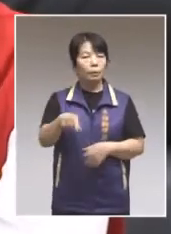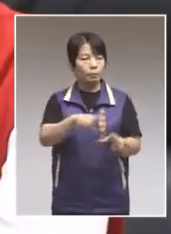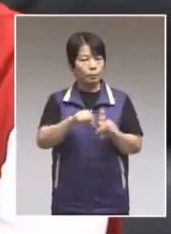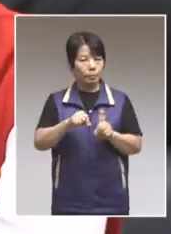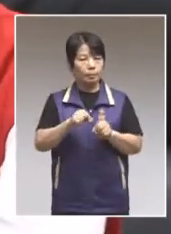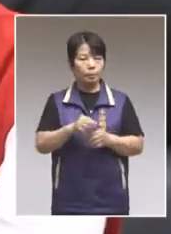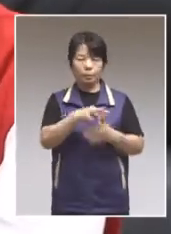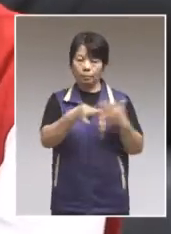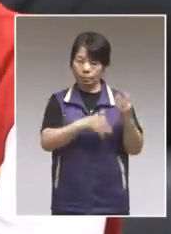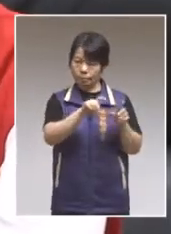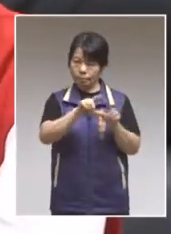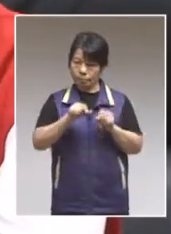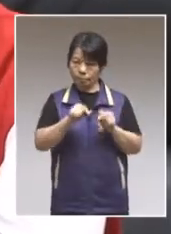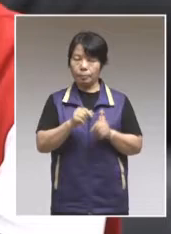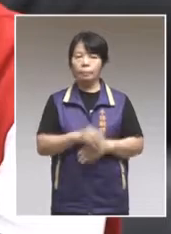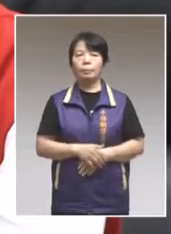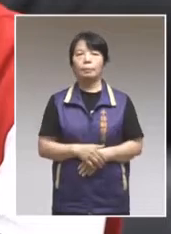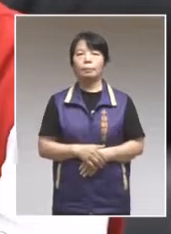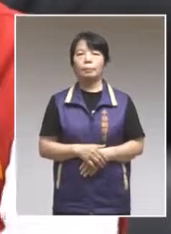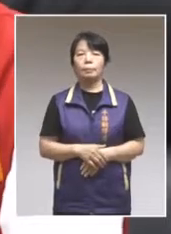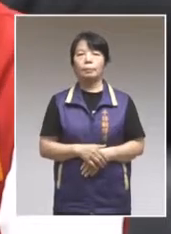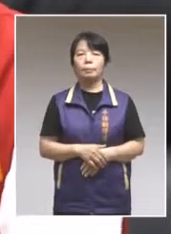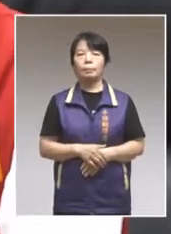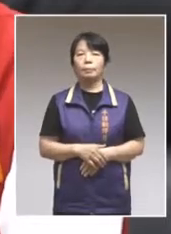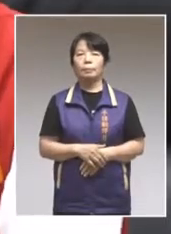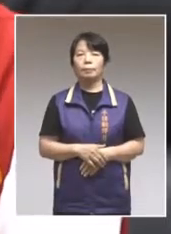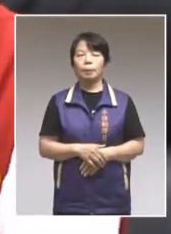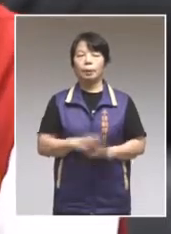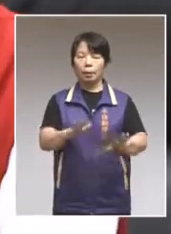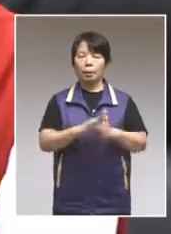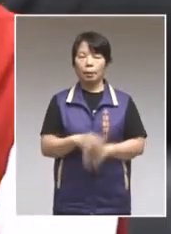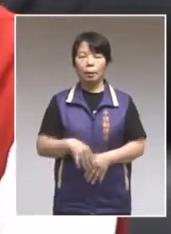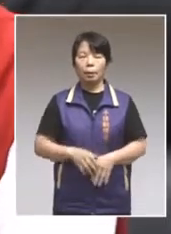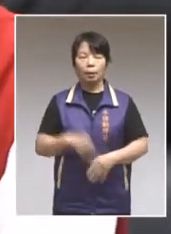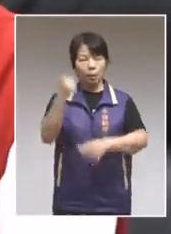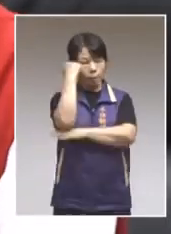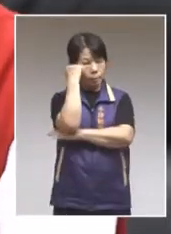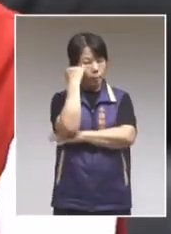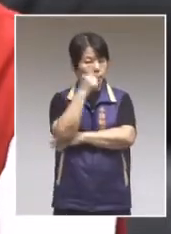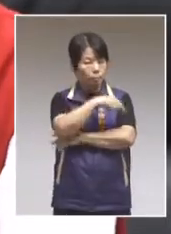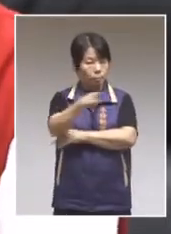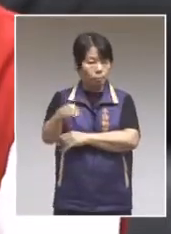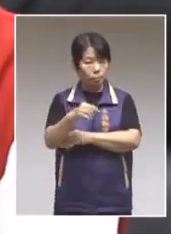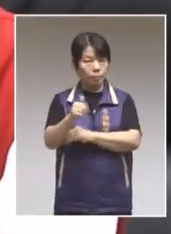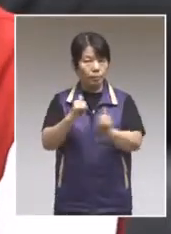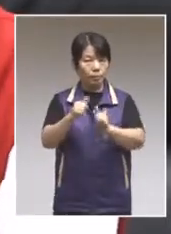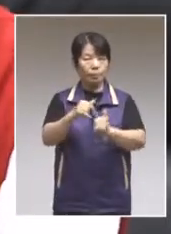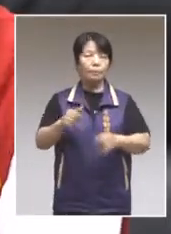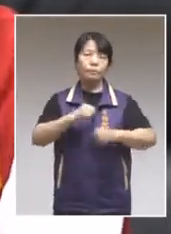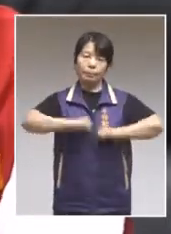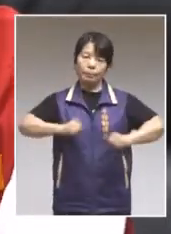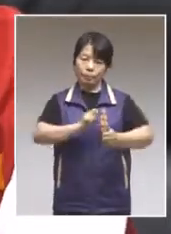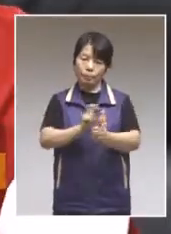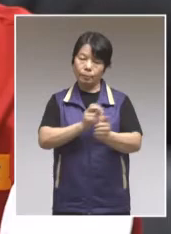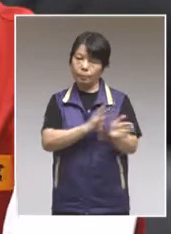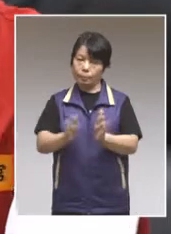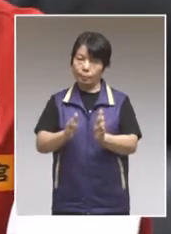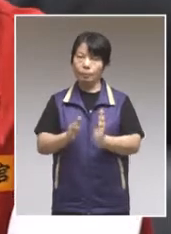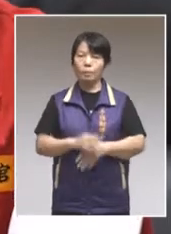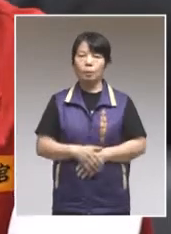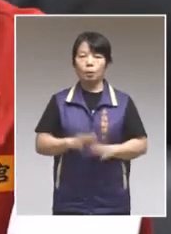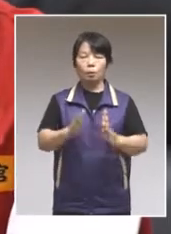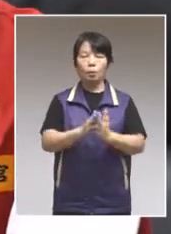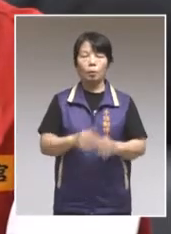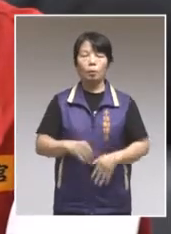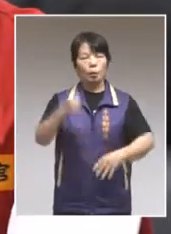这个相关的管理的一些规范那住民的健康管理那我们会请因为住